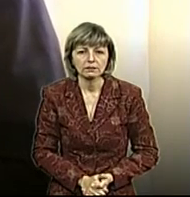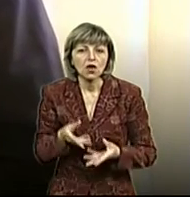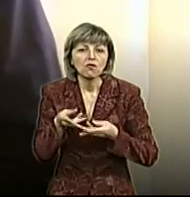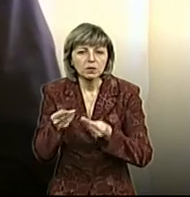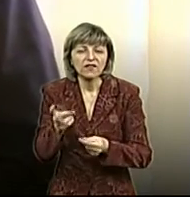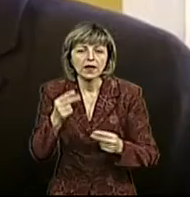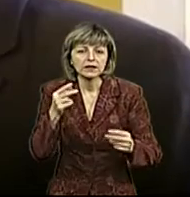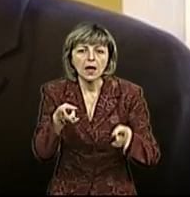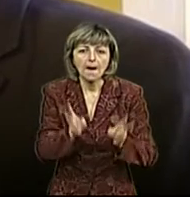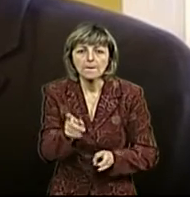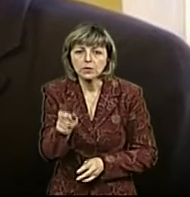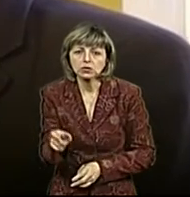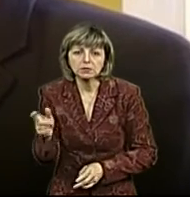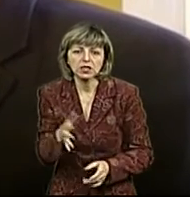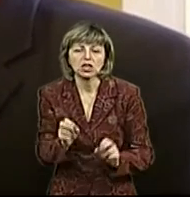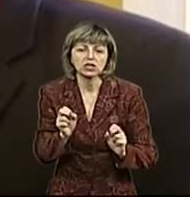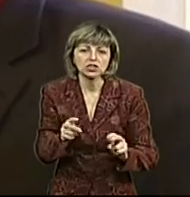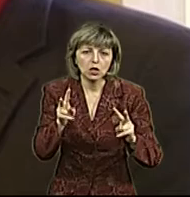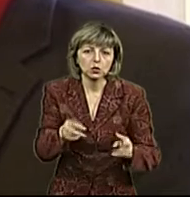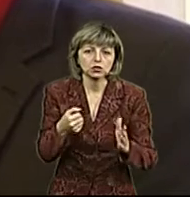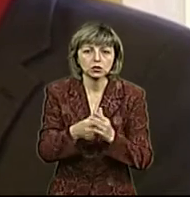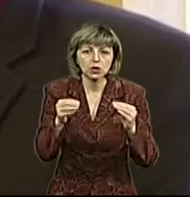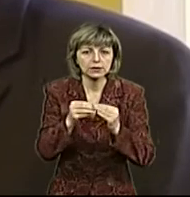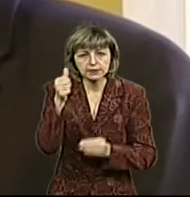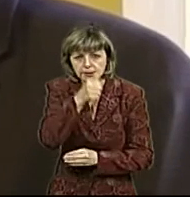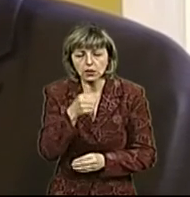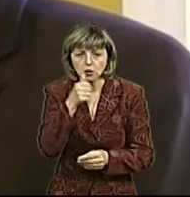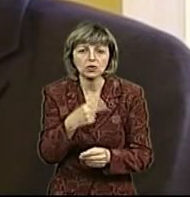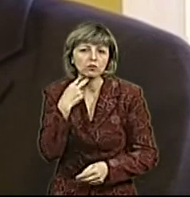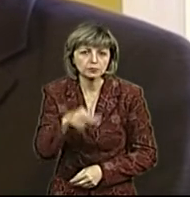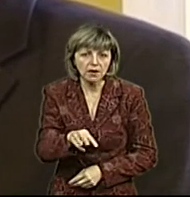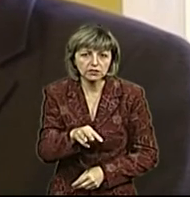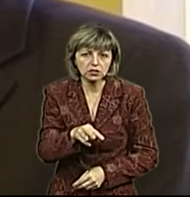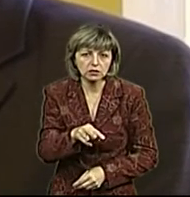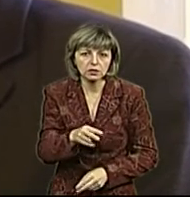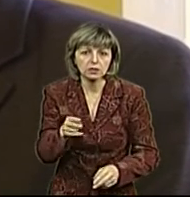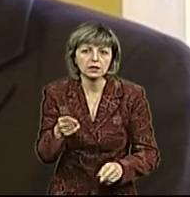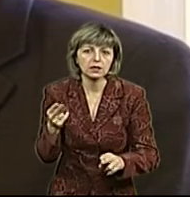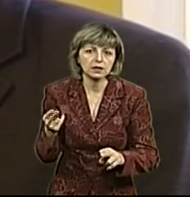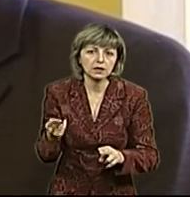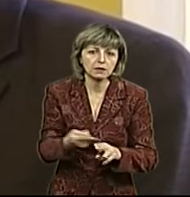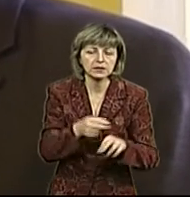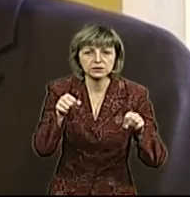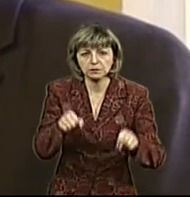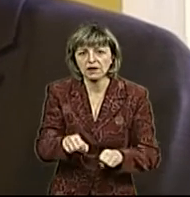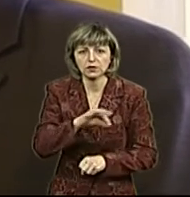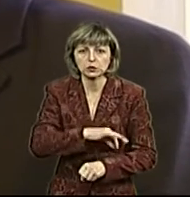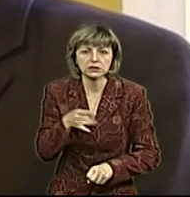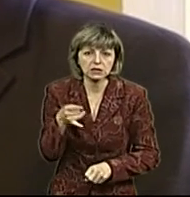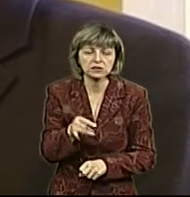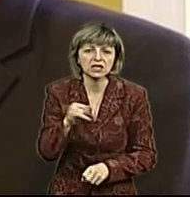на потерпілих, на експертів, яку загрожує покарання до 10 років позбавлення волі, позбавлення права керувати транспортним заходом.